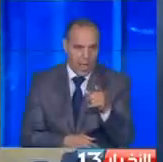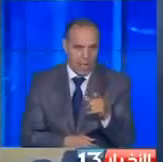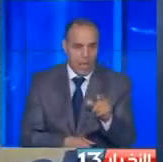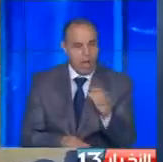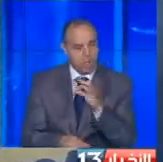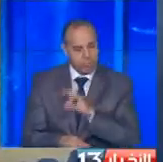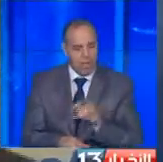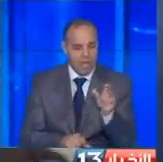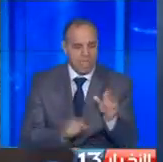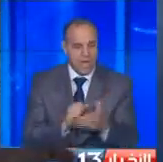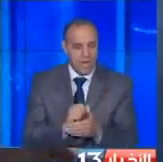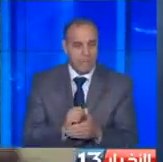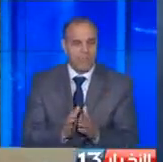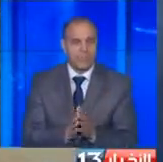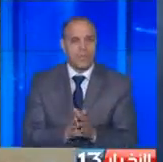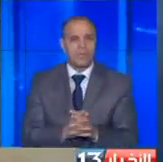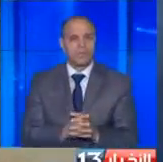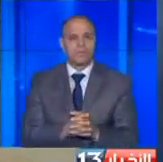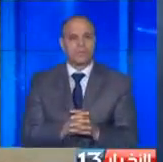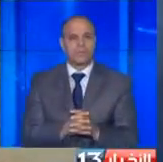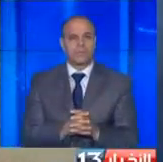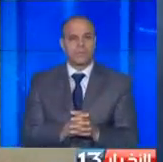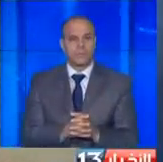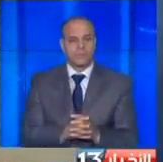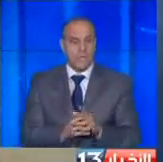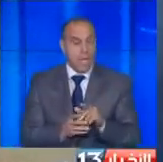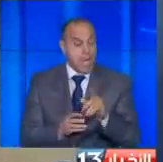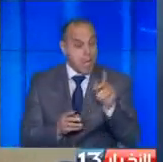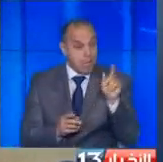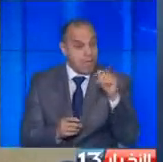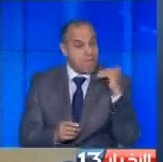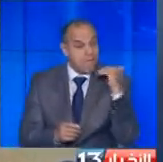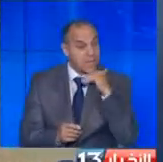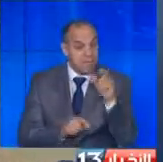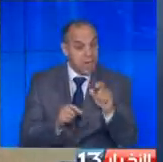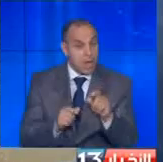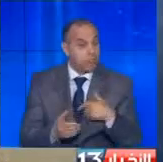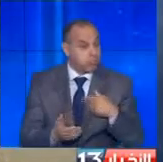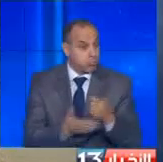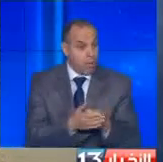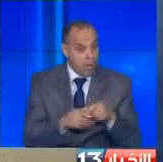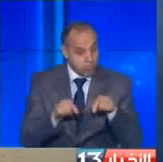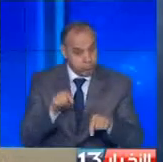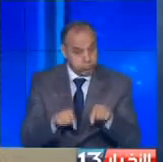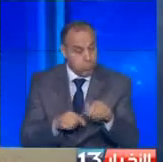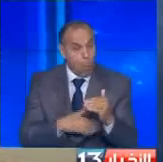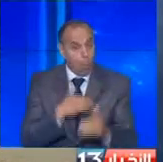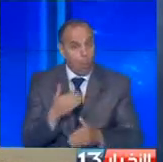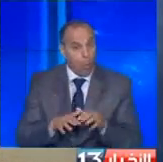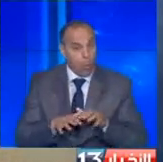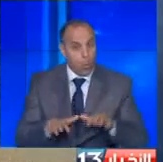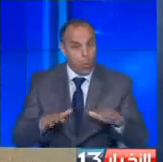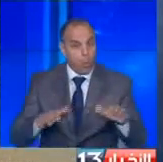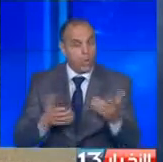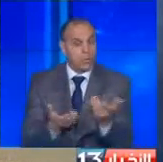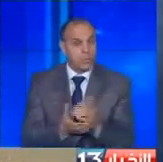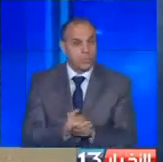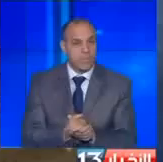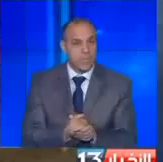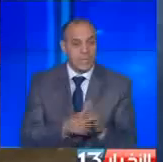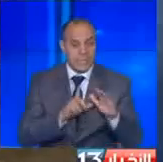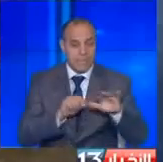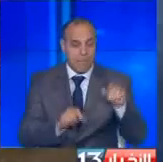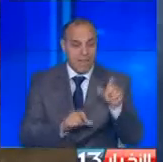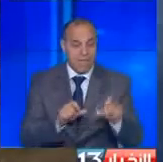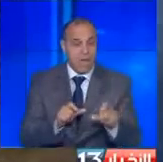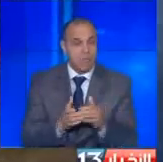للفلاح، بالتالي وقع اعتمادها بسرعة من الفلاحين، ولا تطورت لدرجة كون وصلنا إلى 70 فلاح